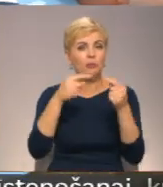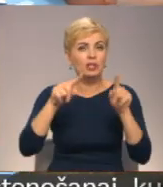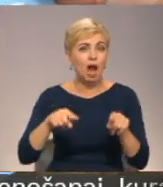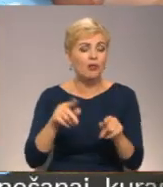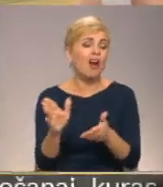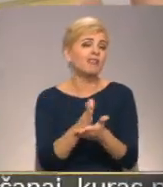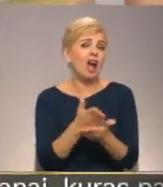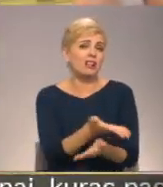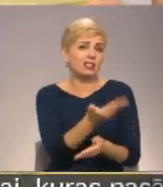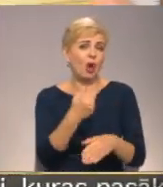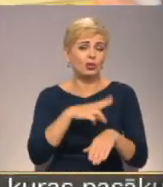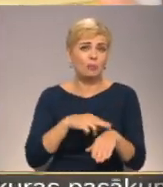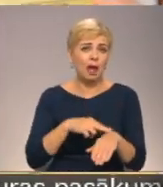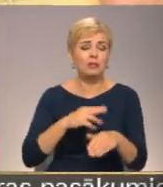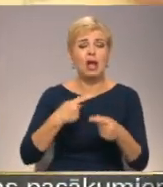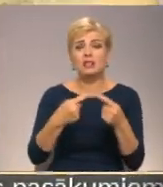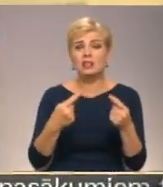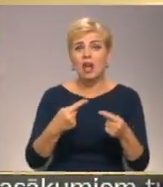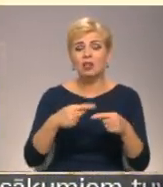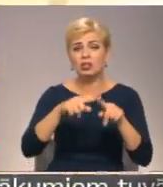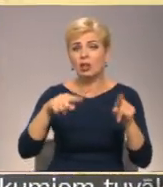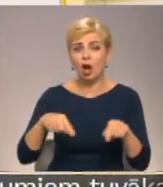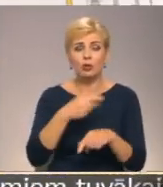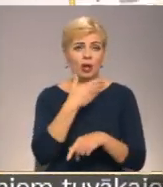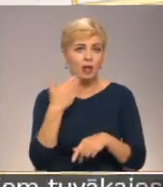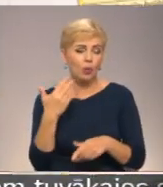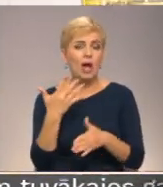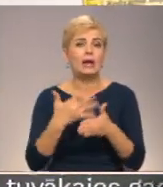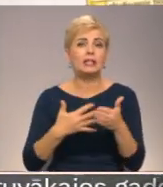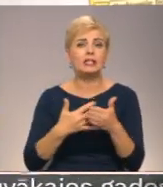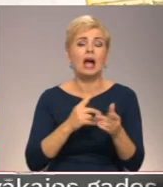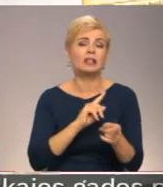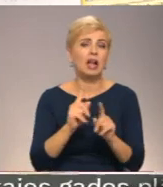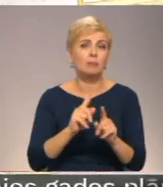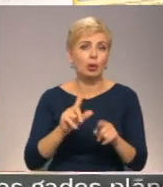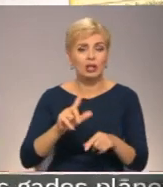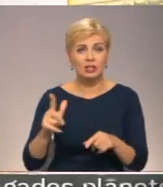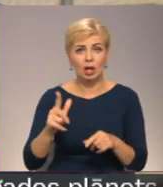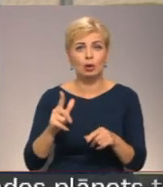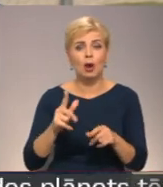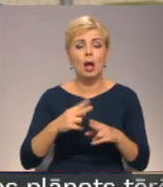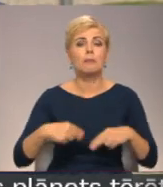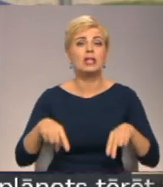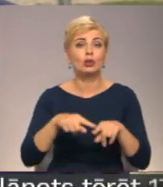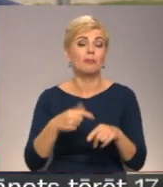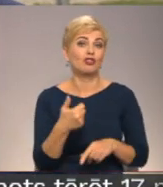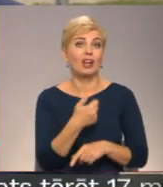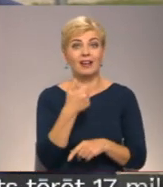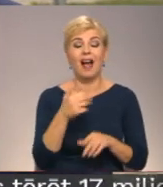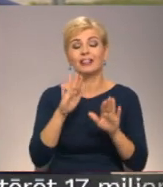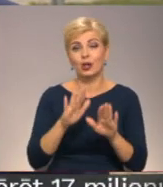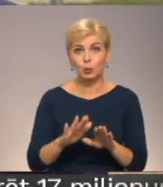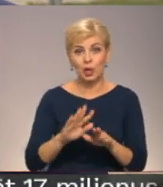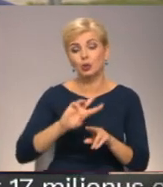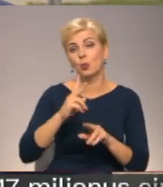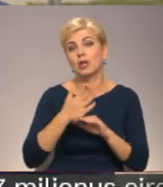policiju, jo viņiem saskaņotā paziņojuma nav. To daļai ir izcinās transporta līdzekļu apdrošināšanas birojs. Deltaps šī gada rudens